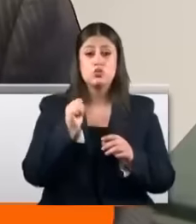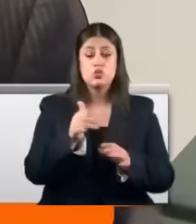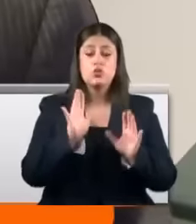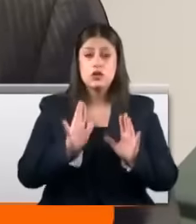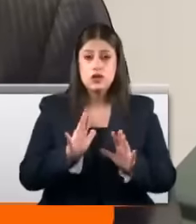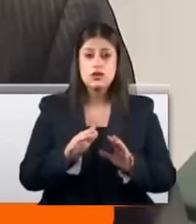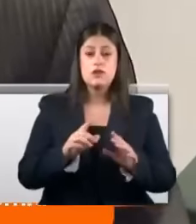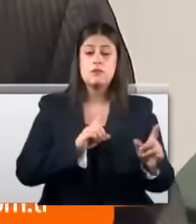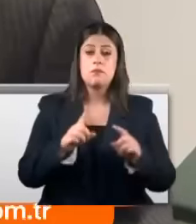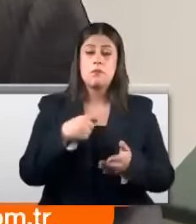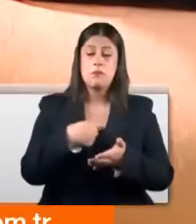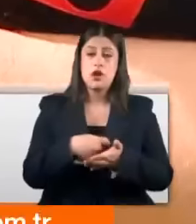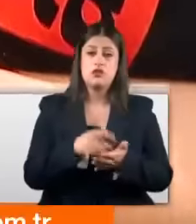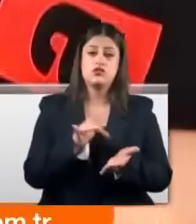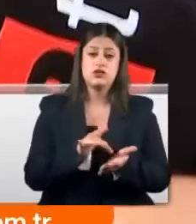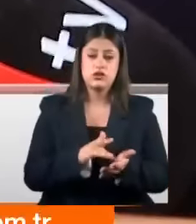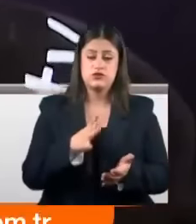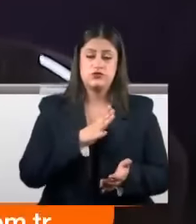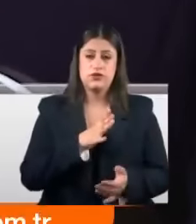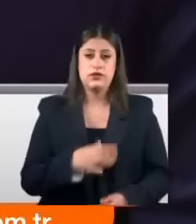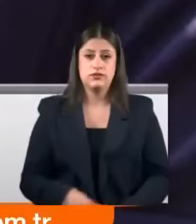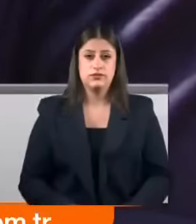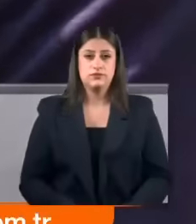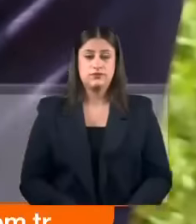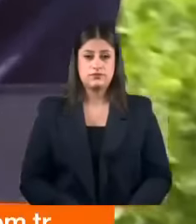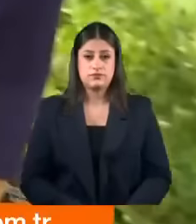cezasına çarptırılır mümkün.